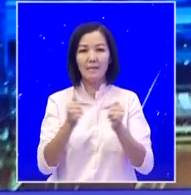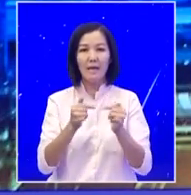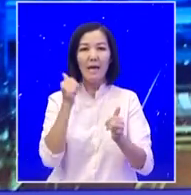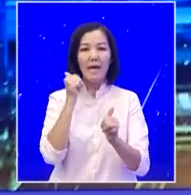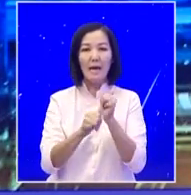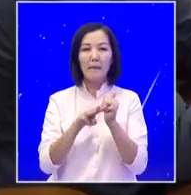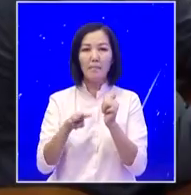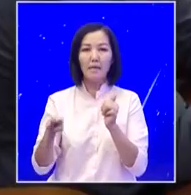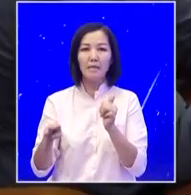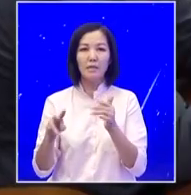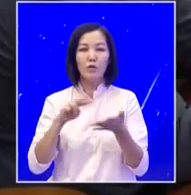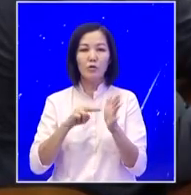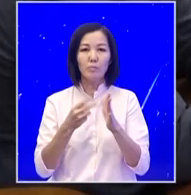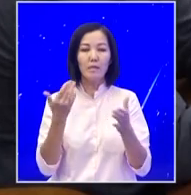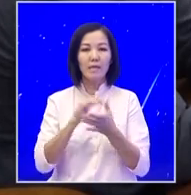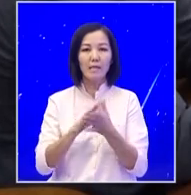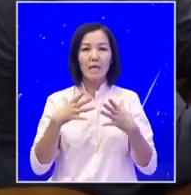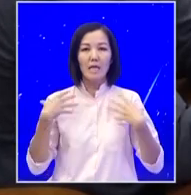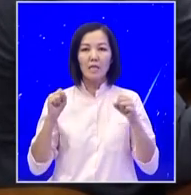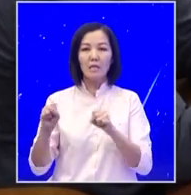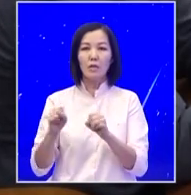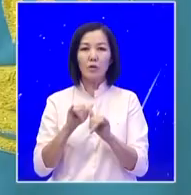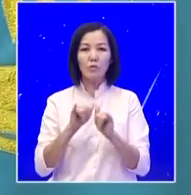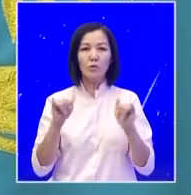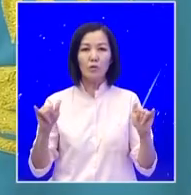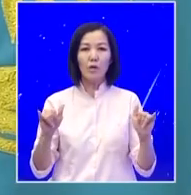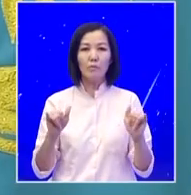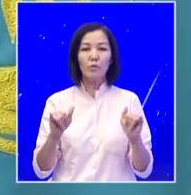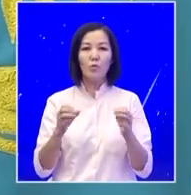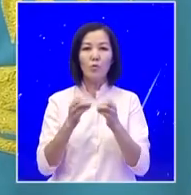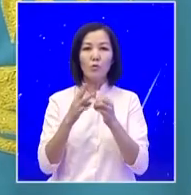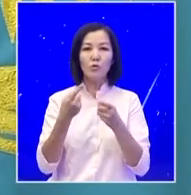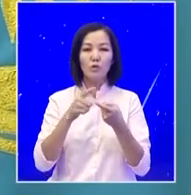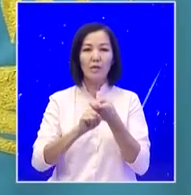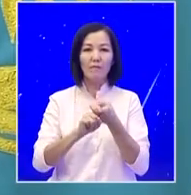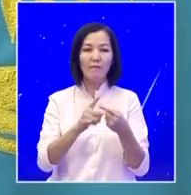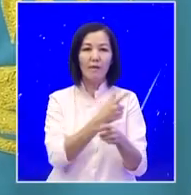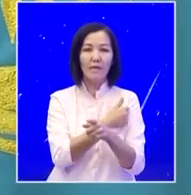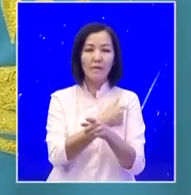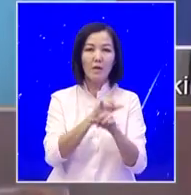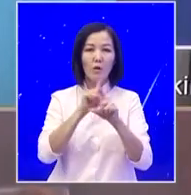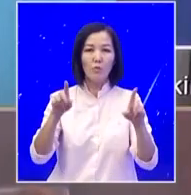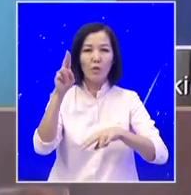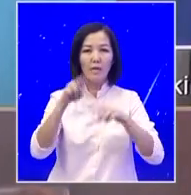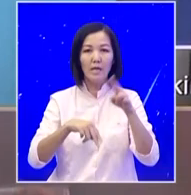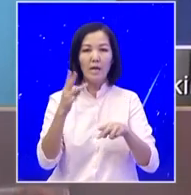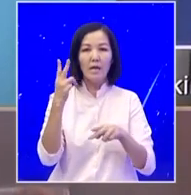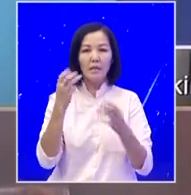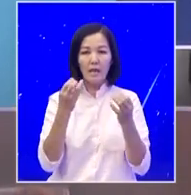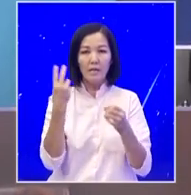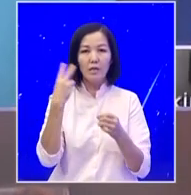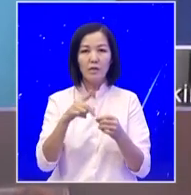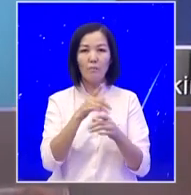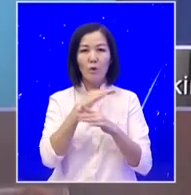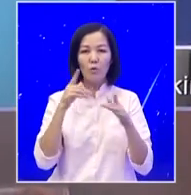министрлік жоспарын таныстырды. Денсаулық сақтау жүйесін дамыту барысында 13 инфекциялық аурухана салынуда, тағы 20 көп салалы